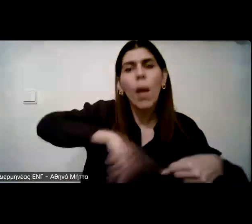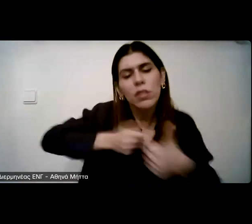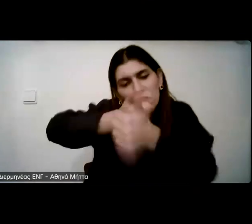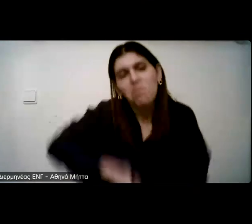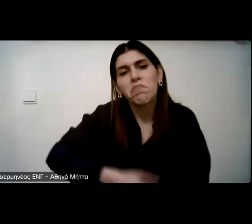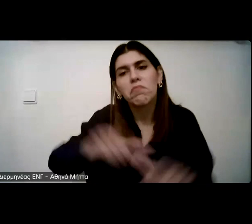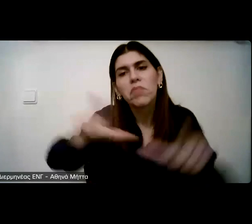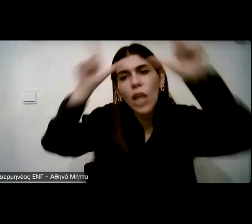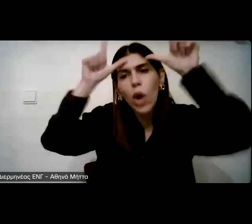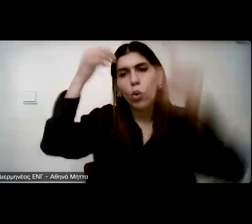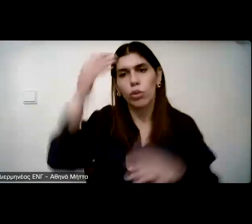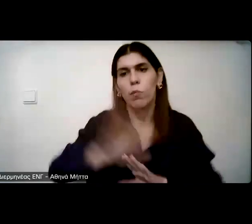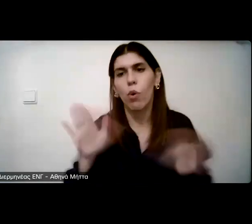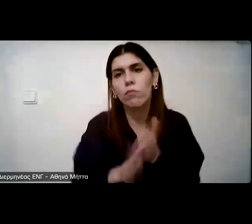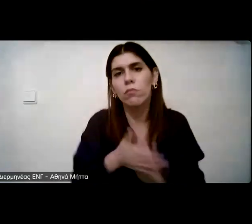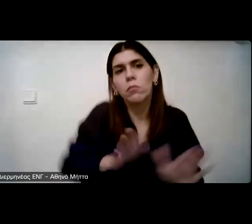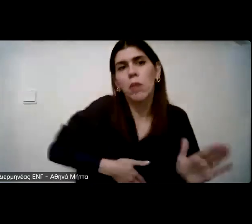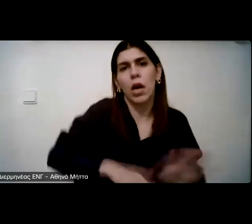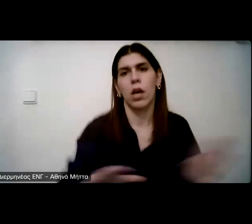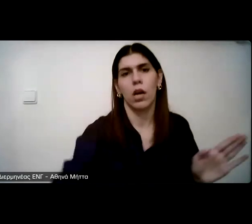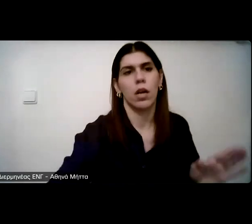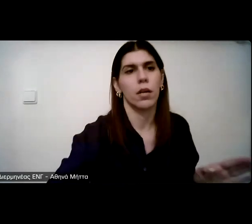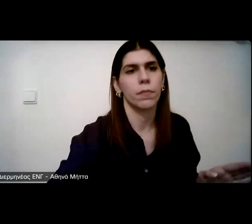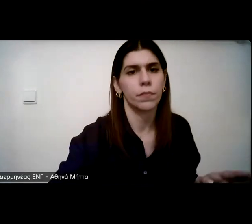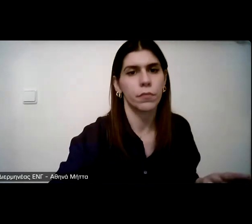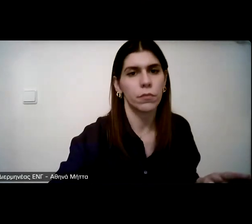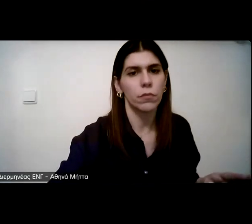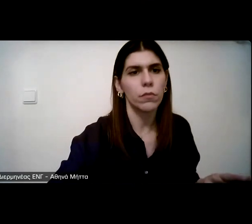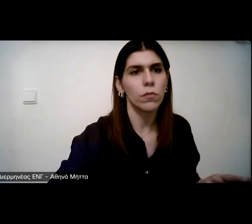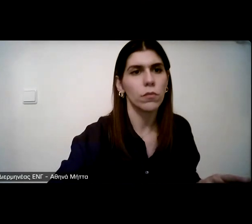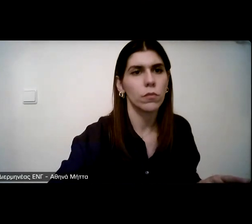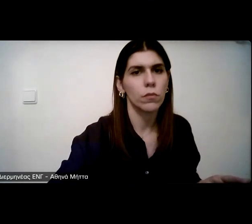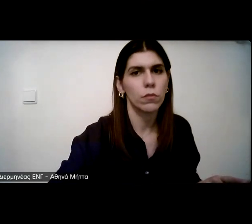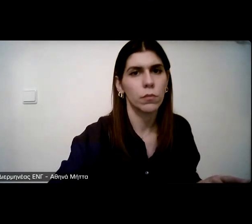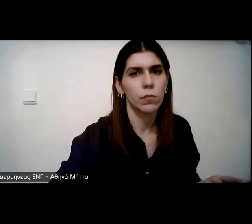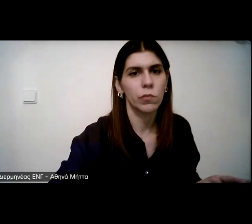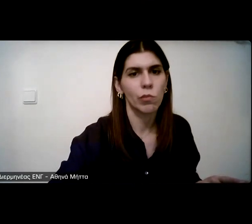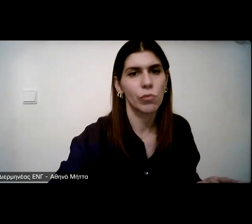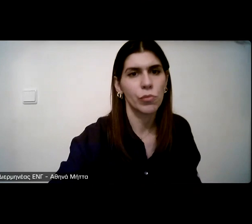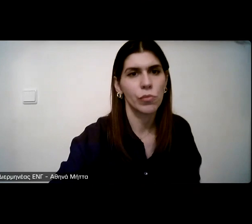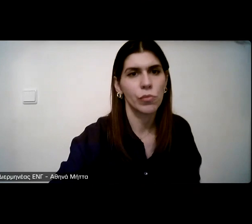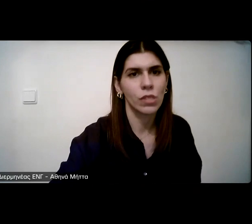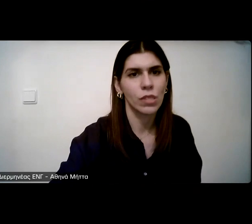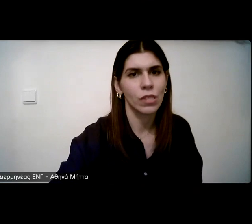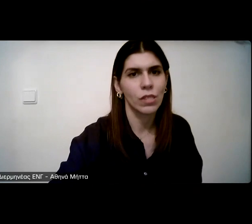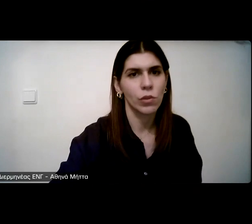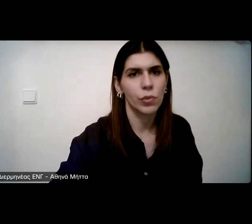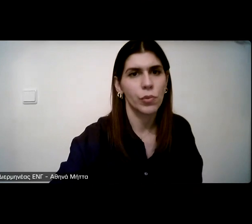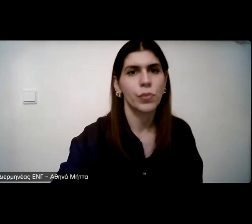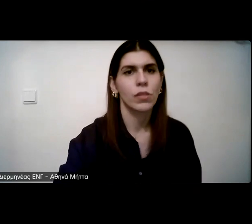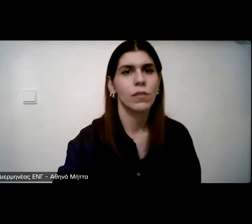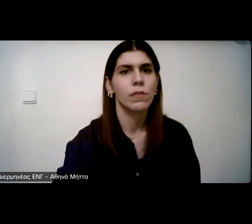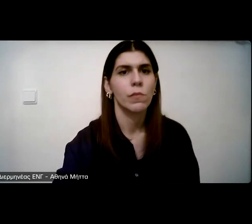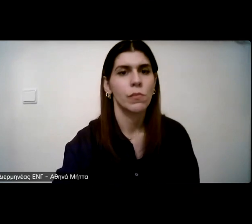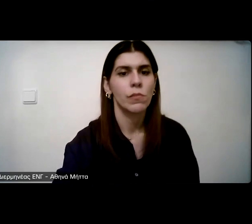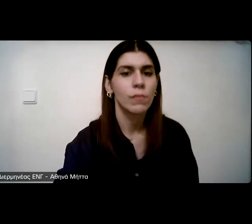σήκωσα το χέρι μου αμέσως μετά από το κύριο, πάνω σε αυτό το θέμα. Κοίτα, η κυρία Κασόκα έχει